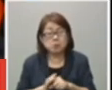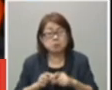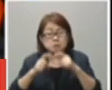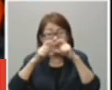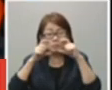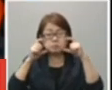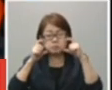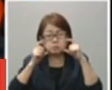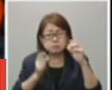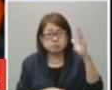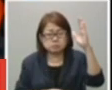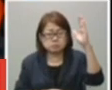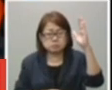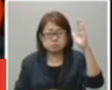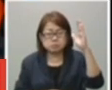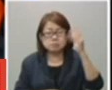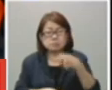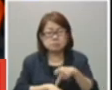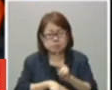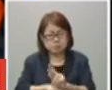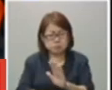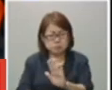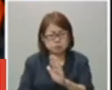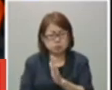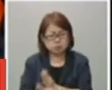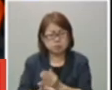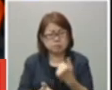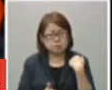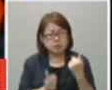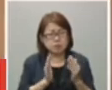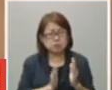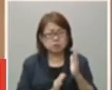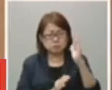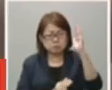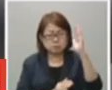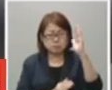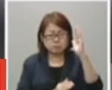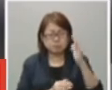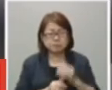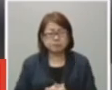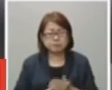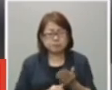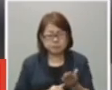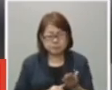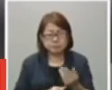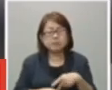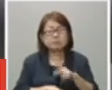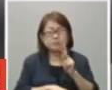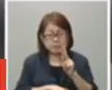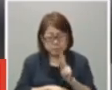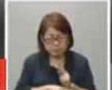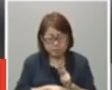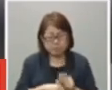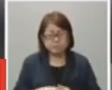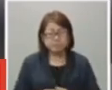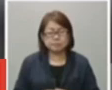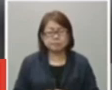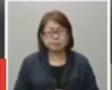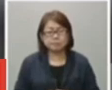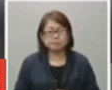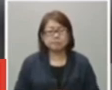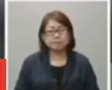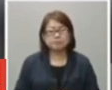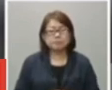ันเกิดขึ้นช่วงเดือนมกราคม มีผู้ประท้วงครับครับ ครับครับเรียนท่านประธานสภาผู้แทนราษฎรที่เคาร